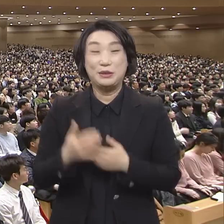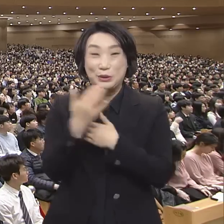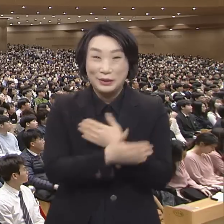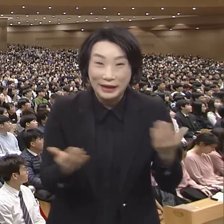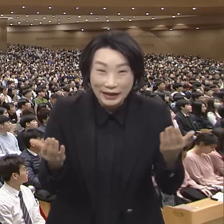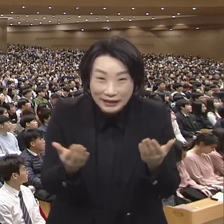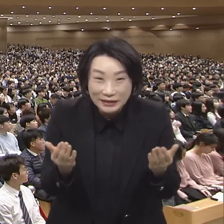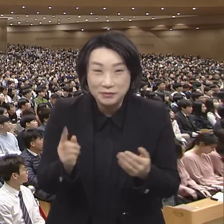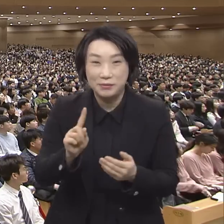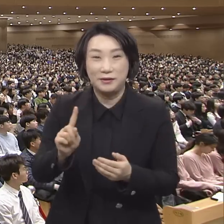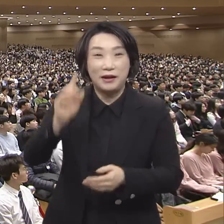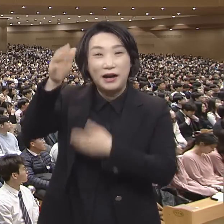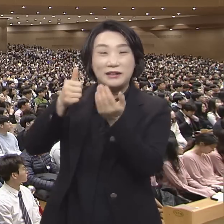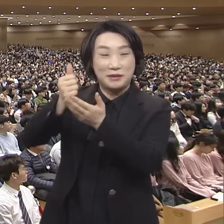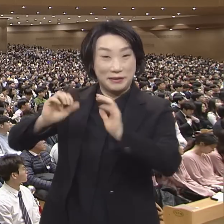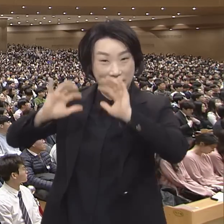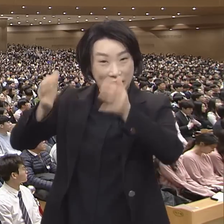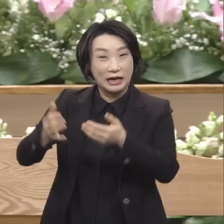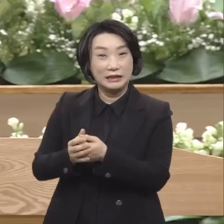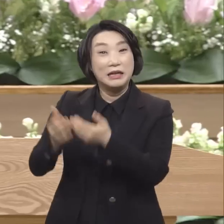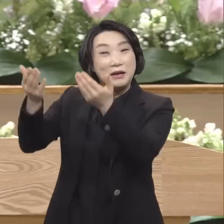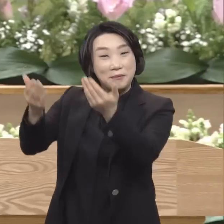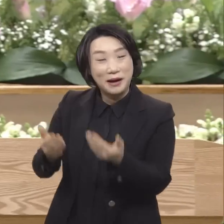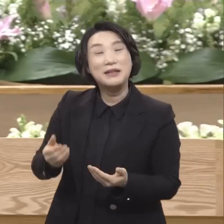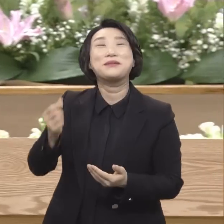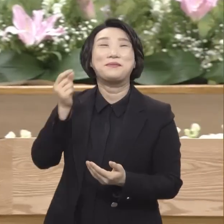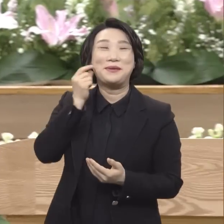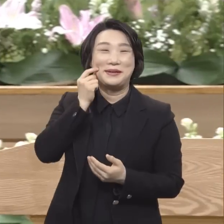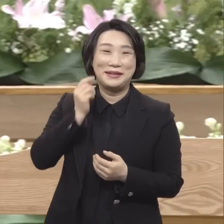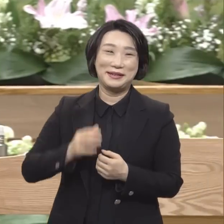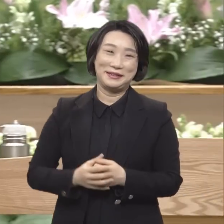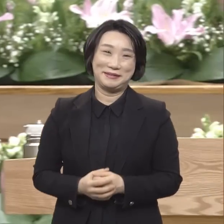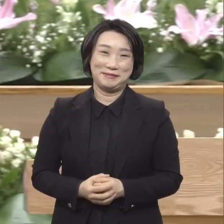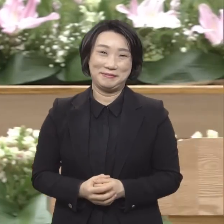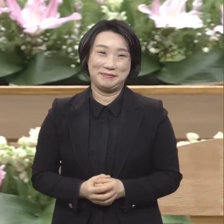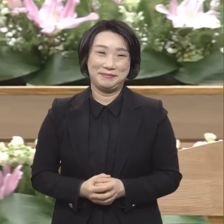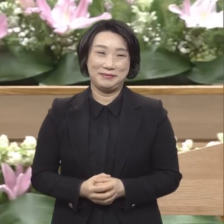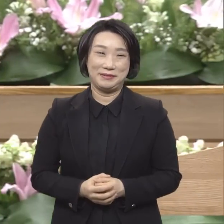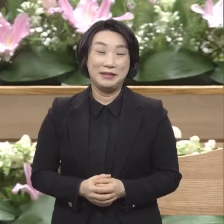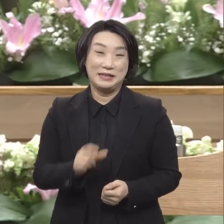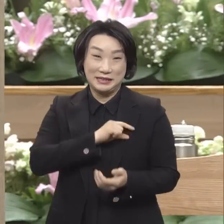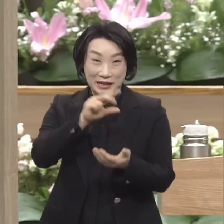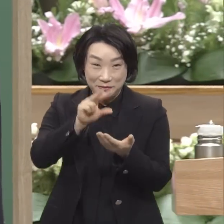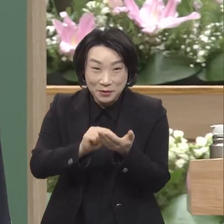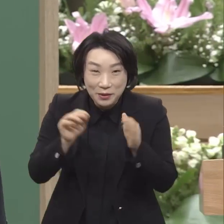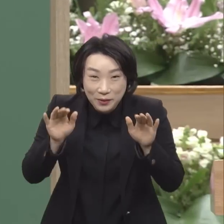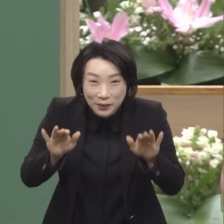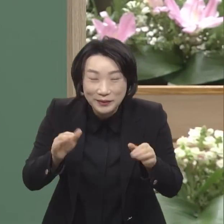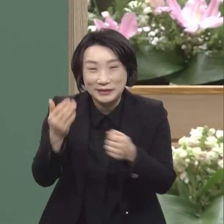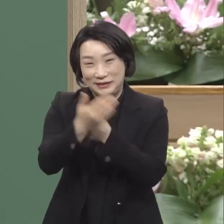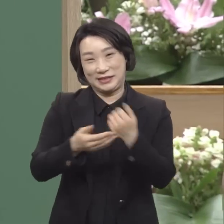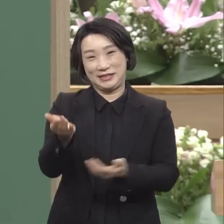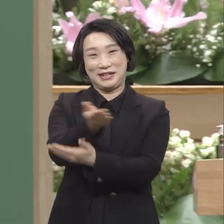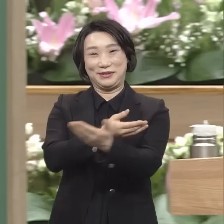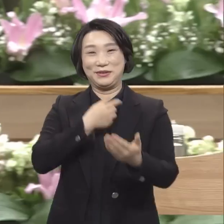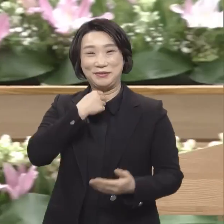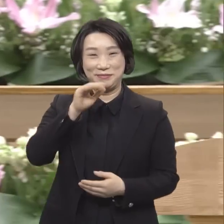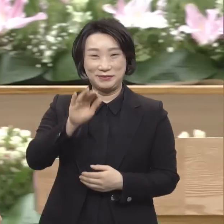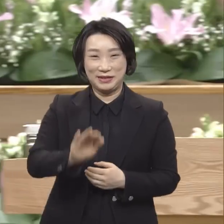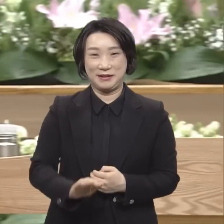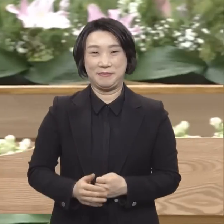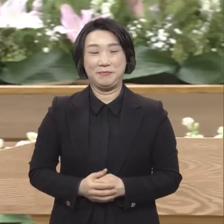육체의 일은 하나님의 나라를 유업으로 받지 못한다라고는 제목으로 은혜를